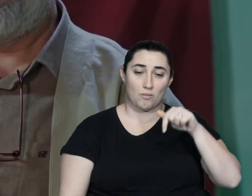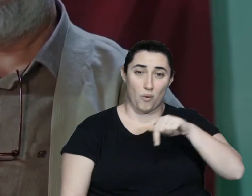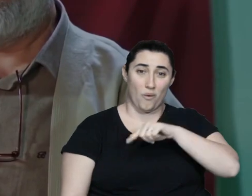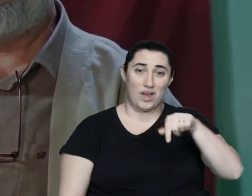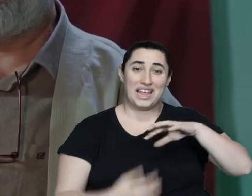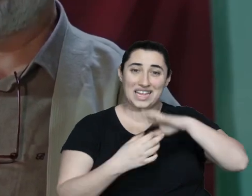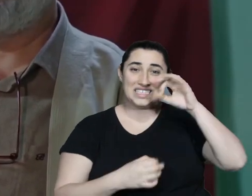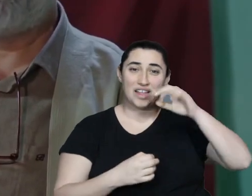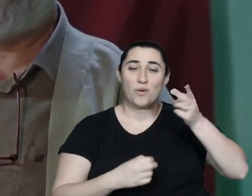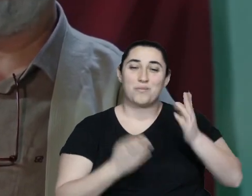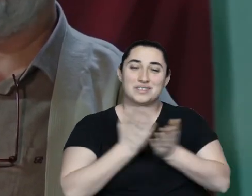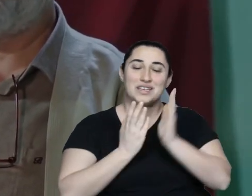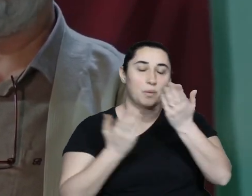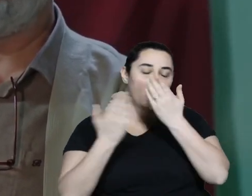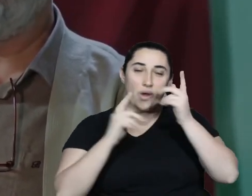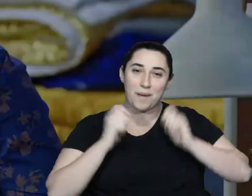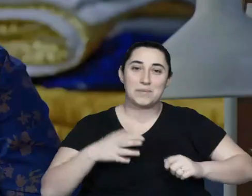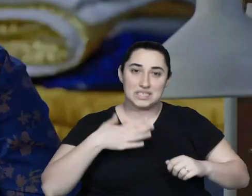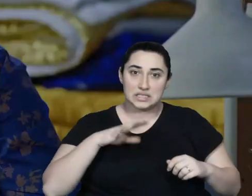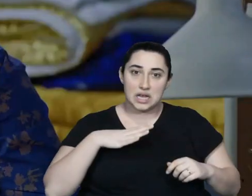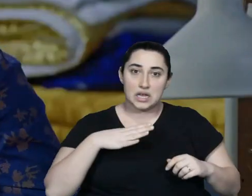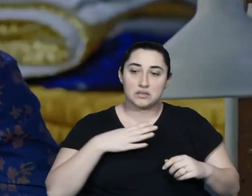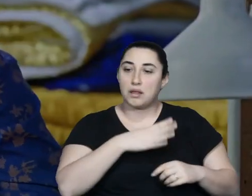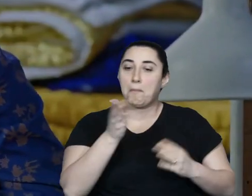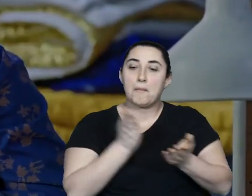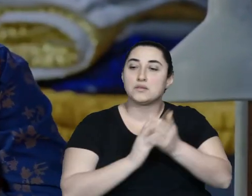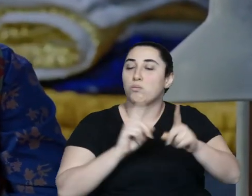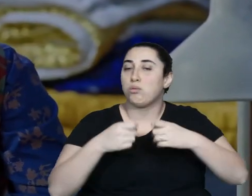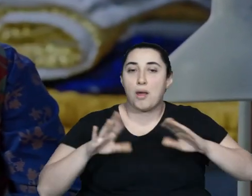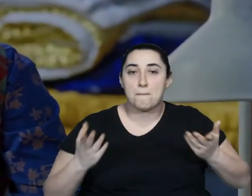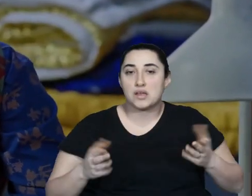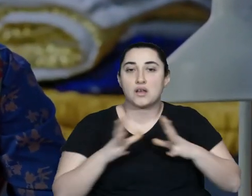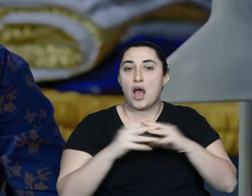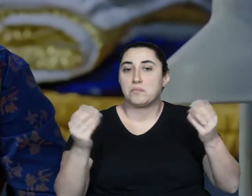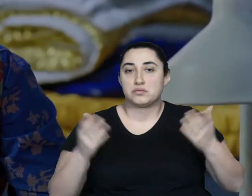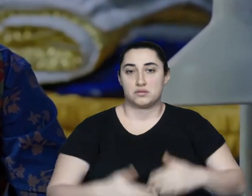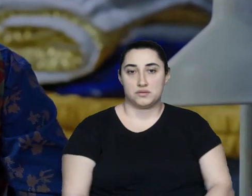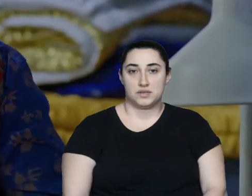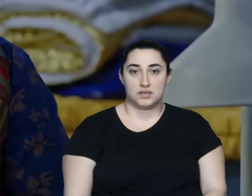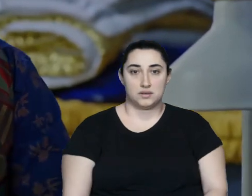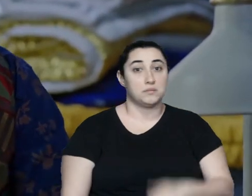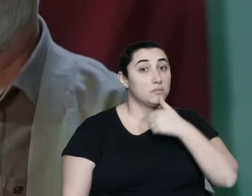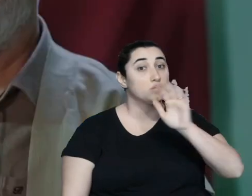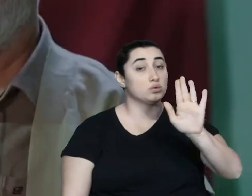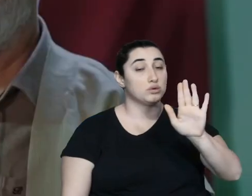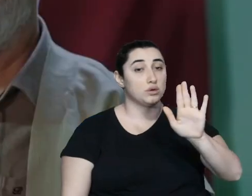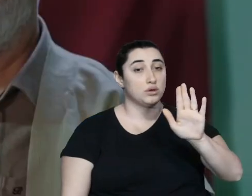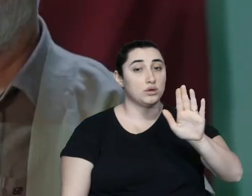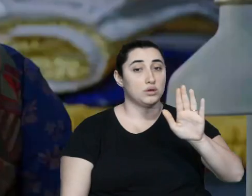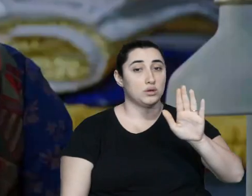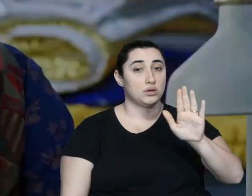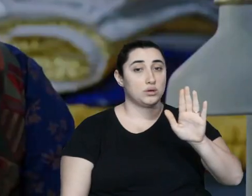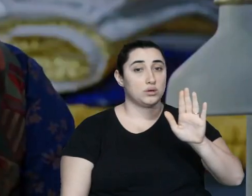insanların kabrine gideyim bir Fatiha okuyayım desen çoğunun mezarını bulamazsın. Kayıptır çünkü. Baba dur!